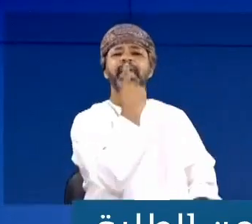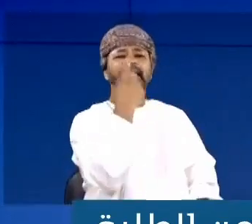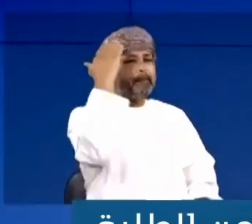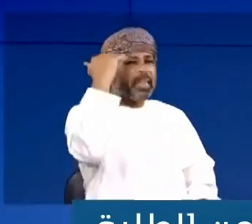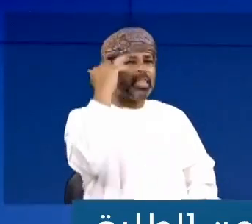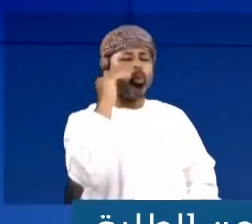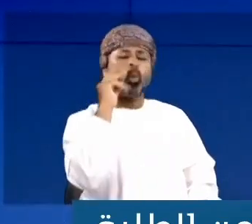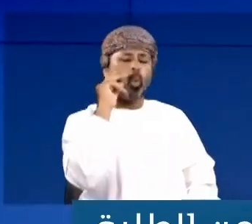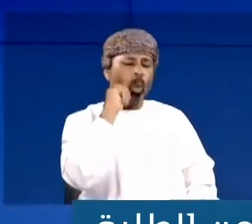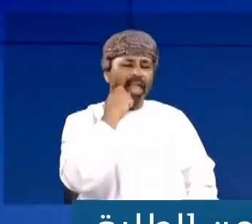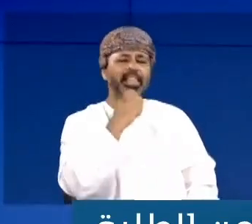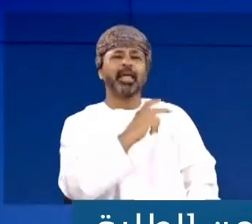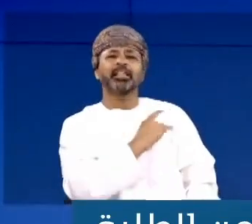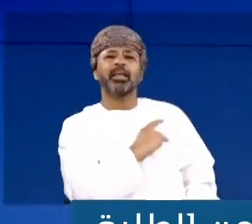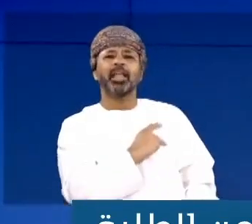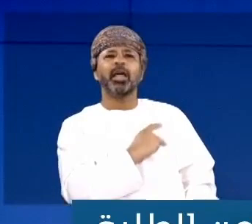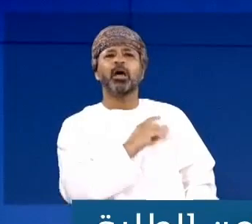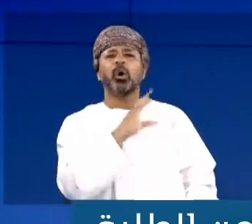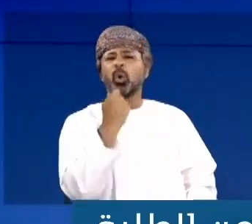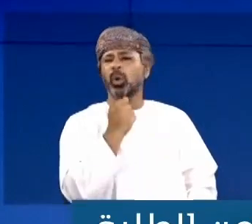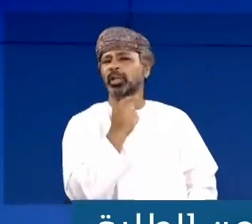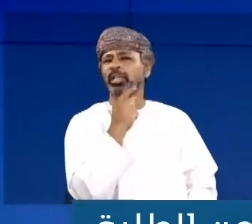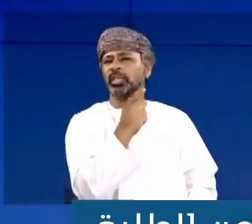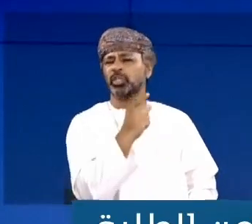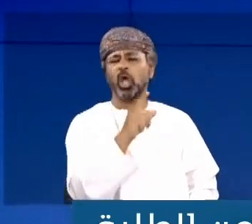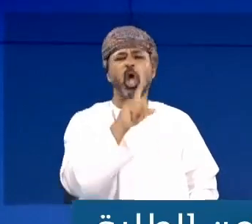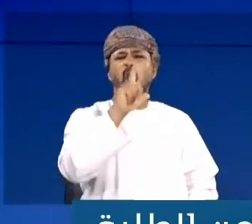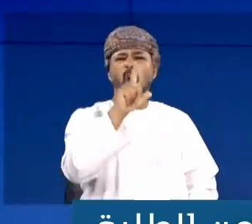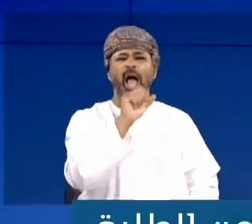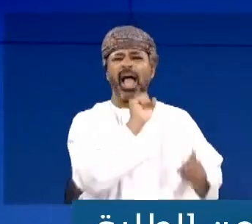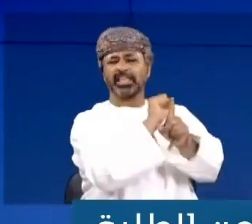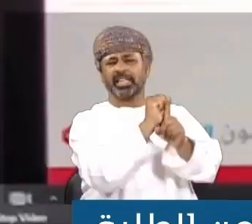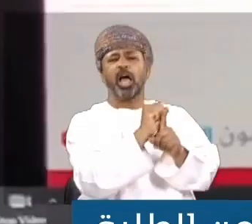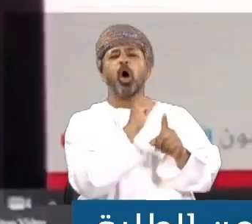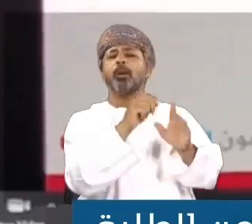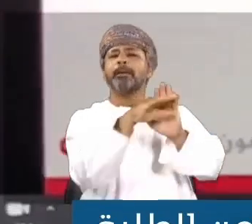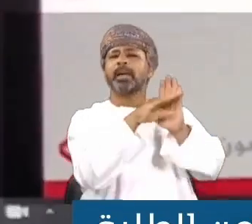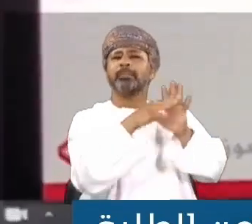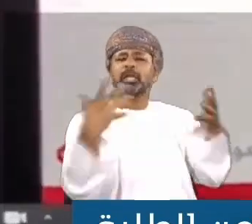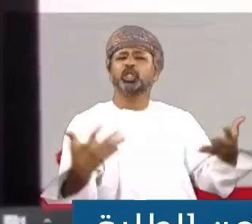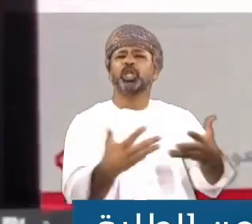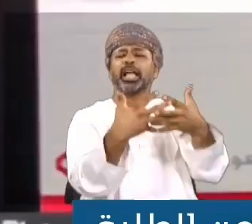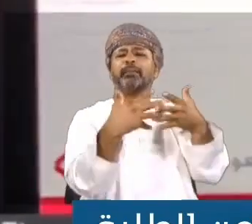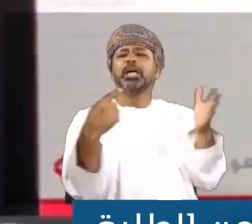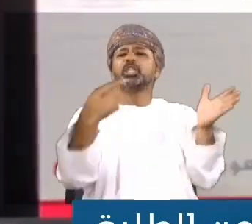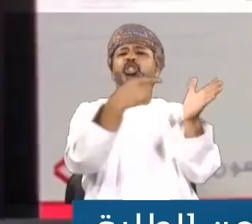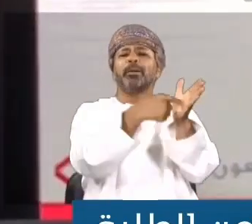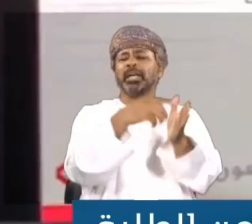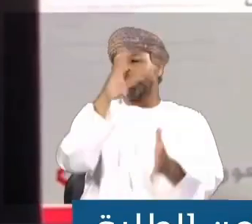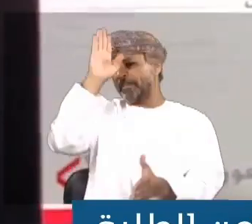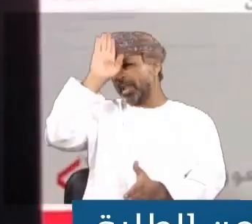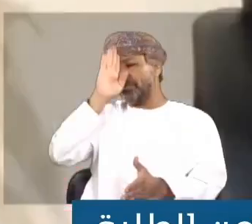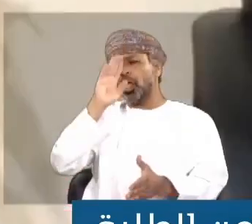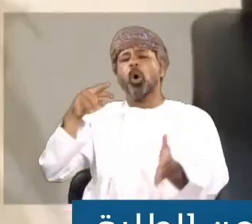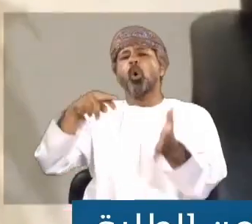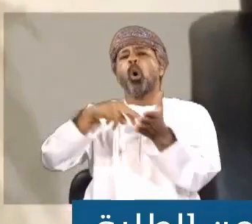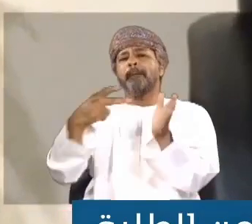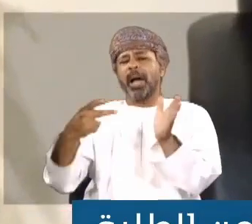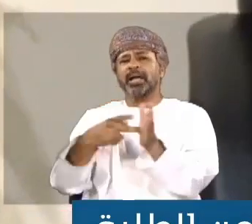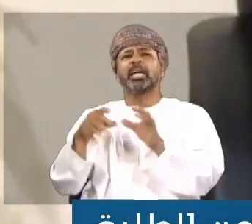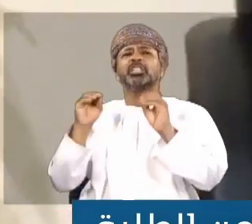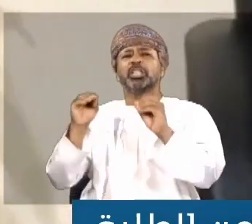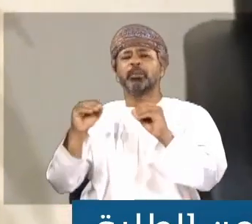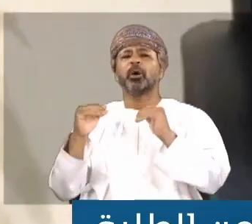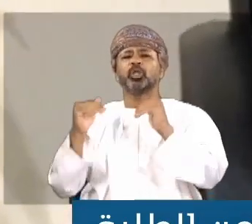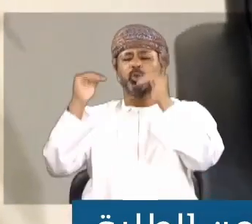مجال البرمجة بلغة البايثون. البرنامج يقدم بالشراكة مع جامعة البريمي ومعهد الواحة للتدريب